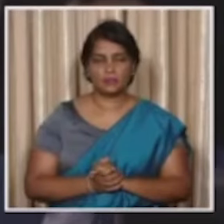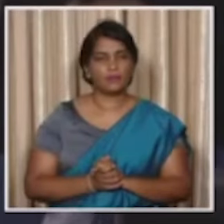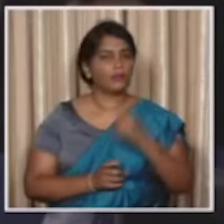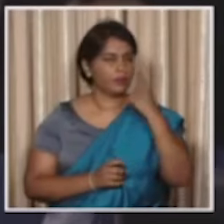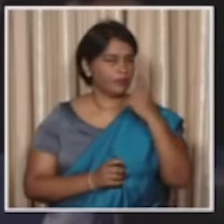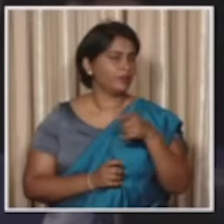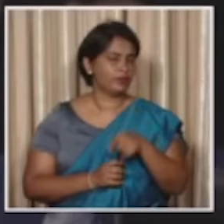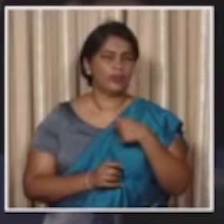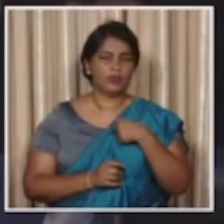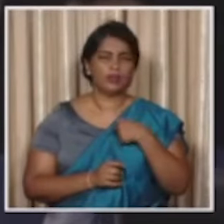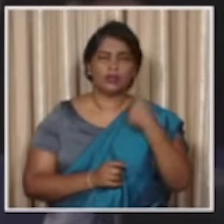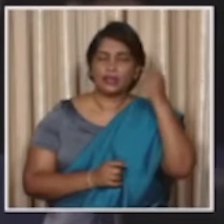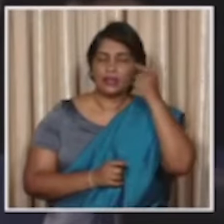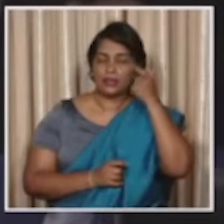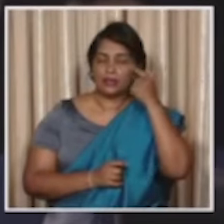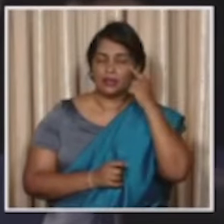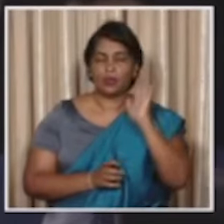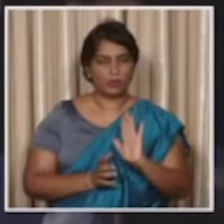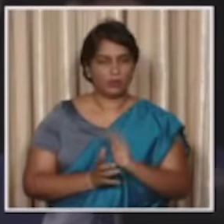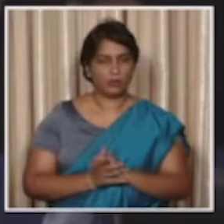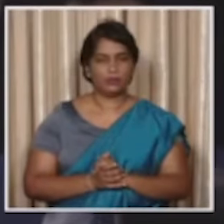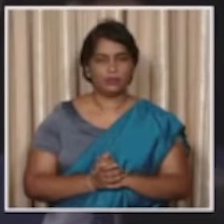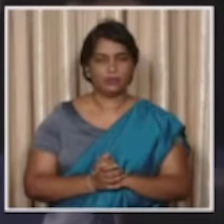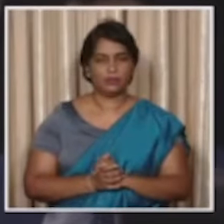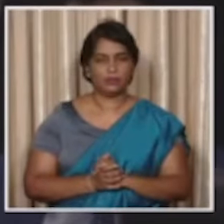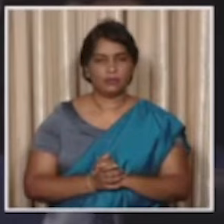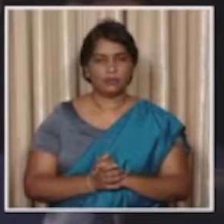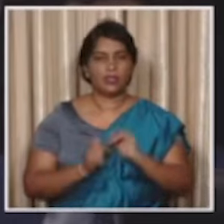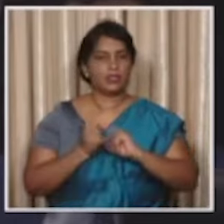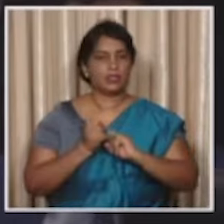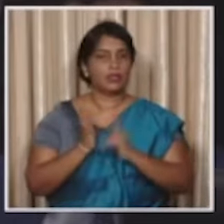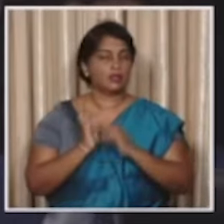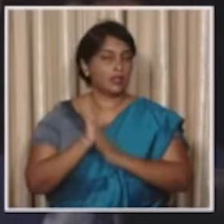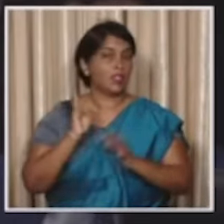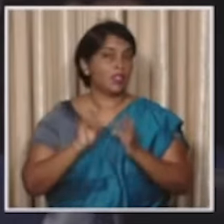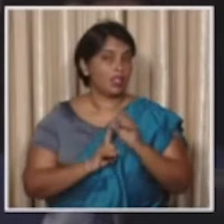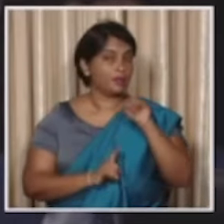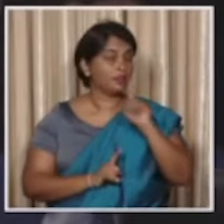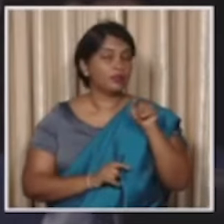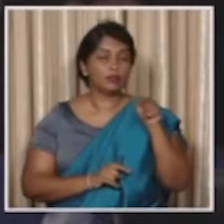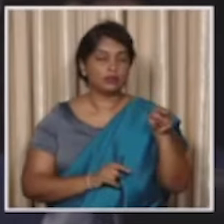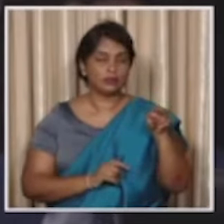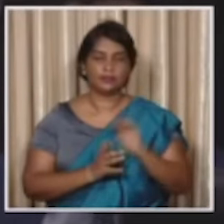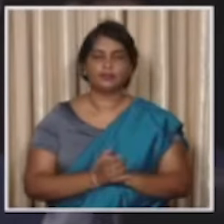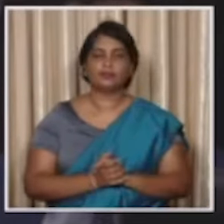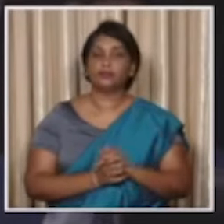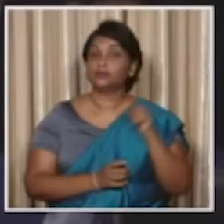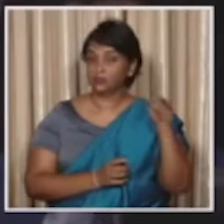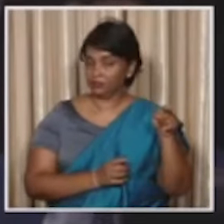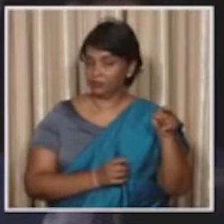එනිසා මේක අපි කල්පනා කරන්න ඕනේ. සනාත් නිශාන් ඇමතිතුමා කියන්නේ